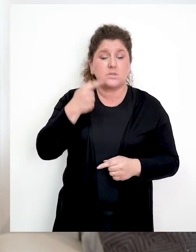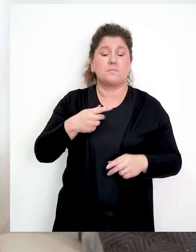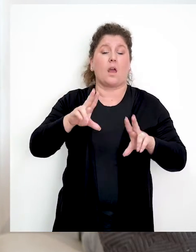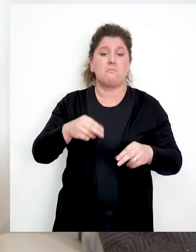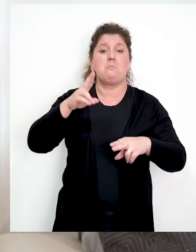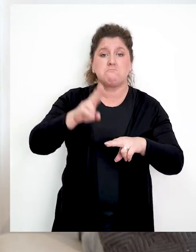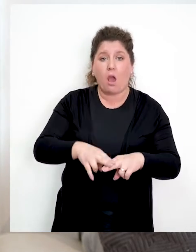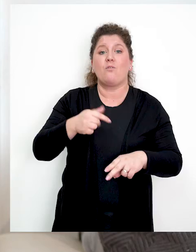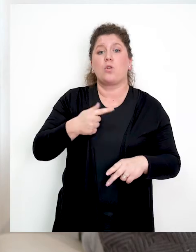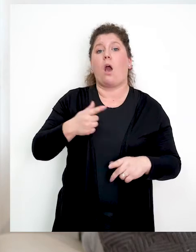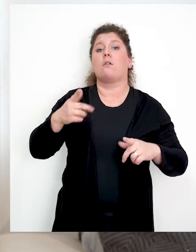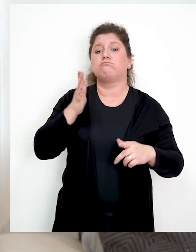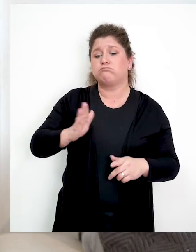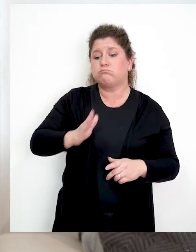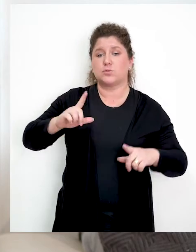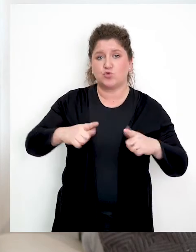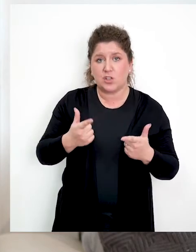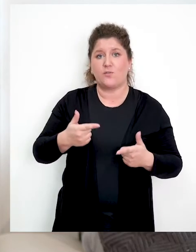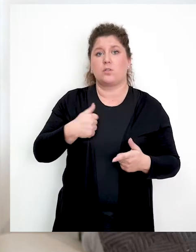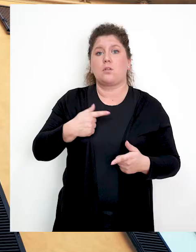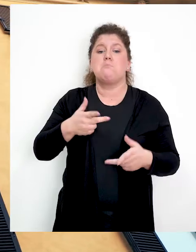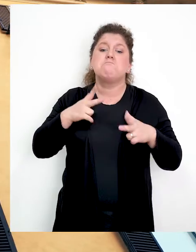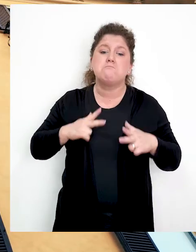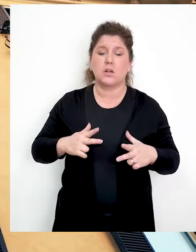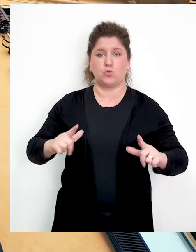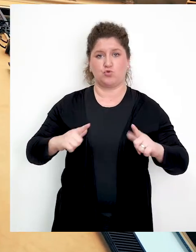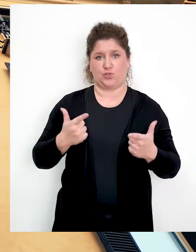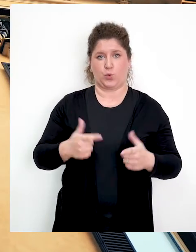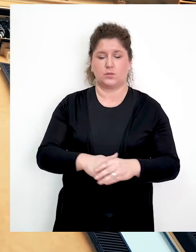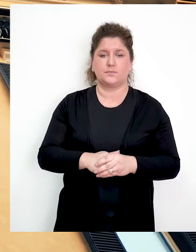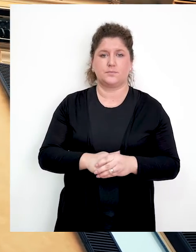dostojanstveno stanovanje i na jedan mirniji i lagodniji život.